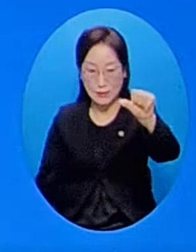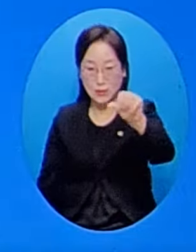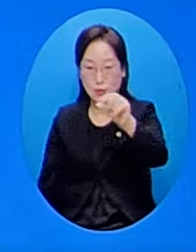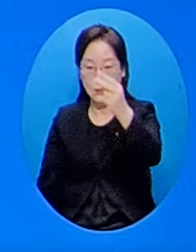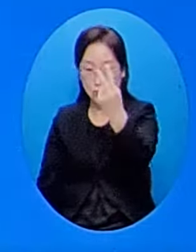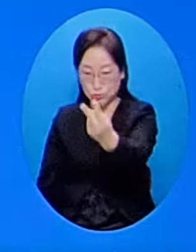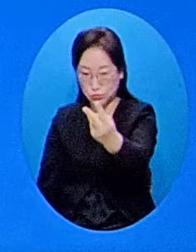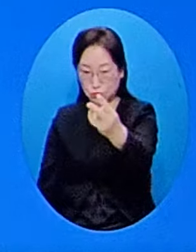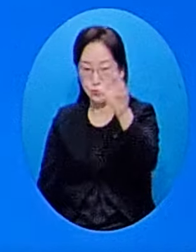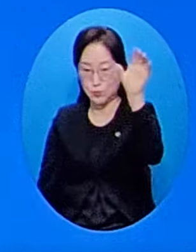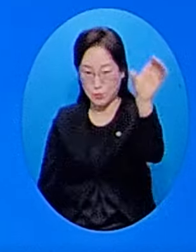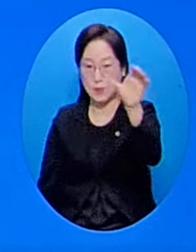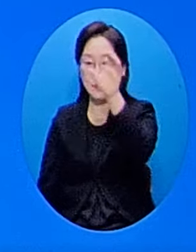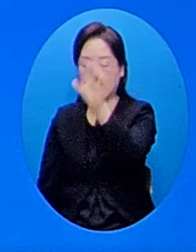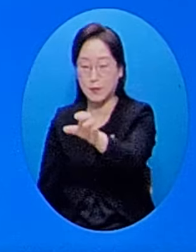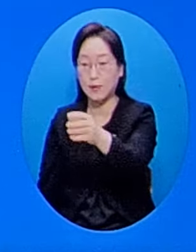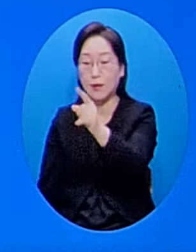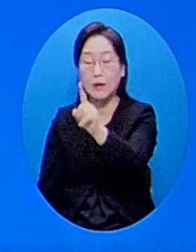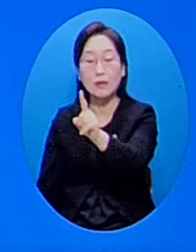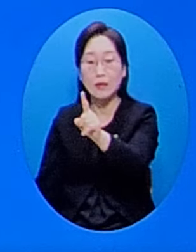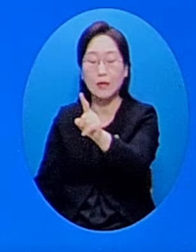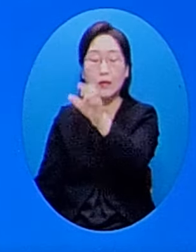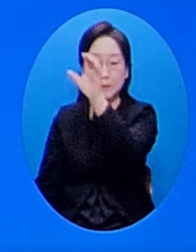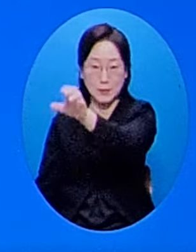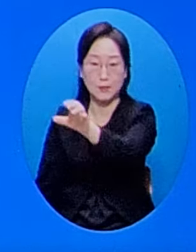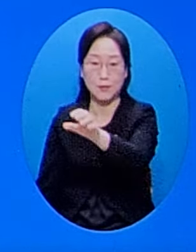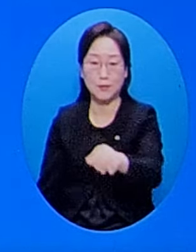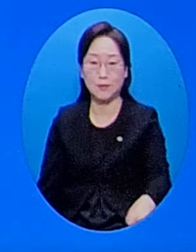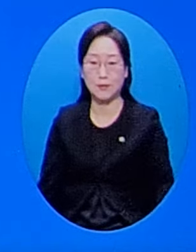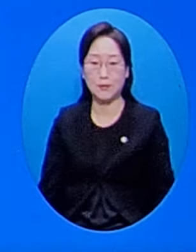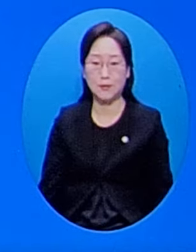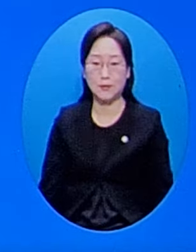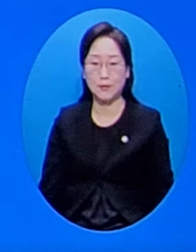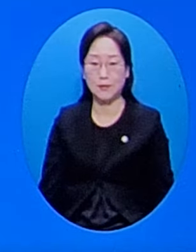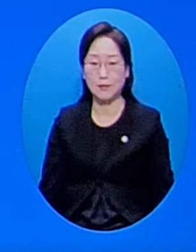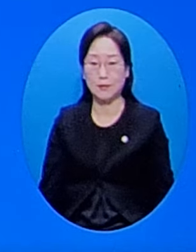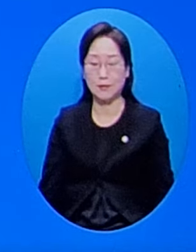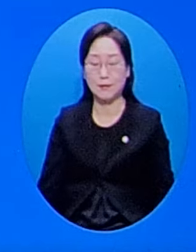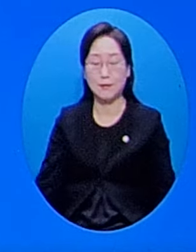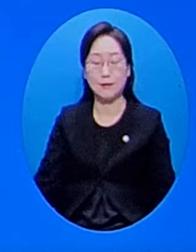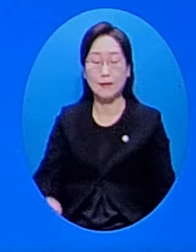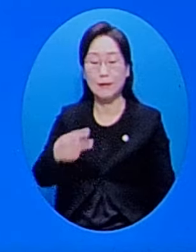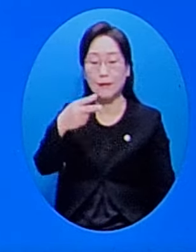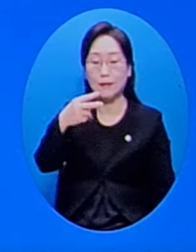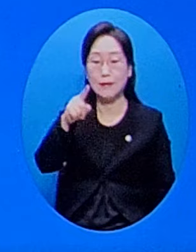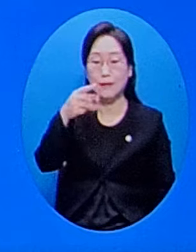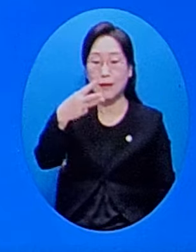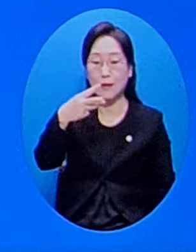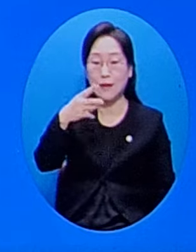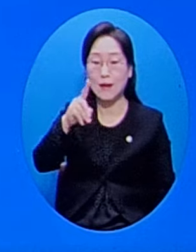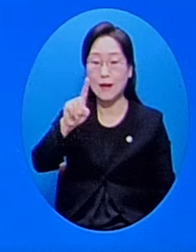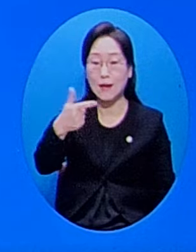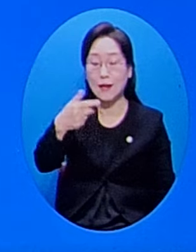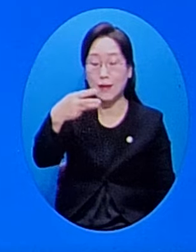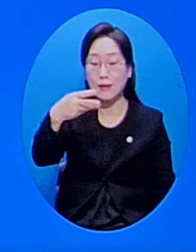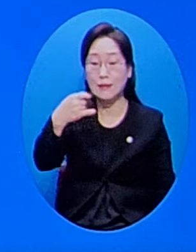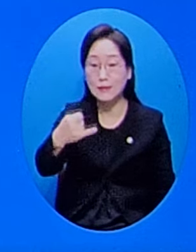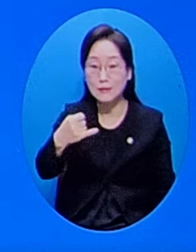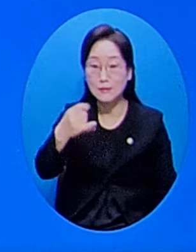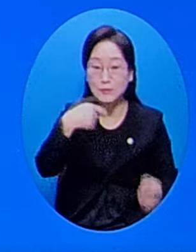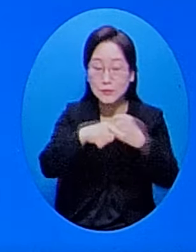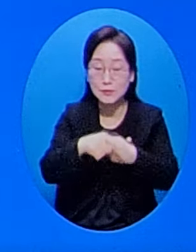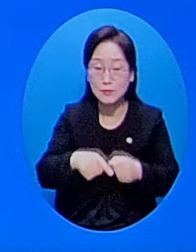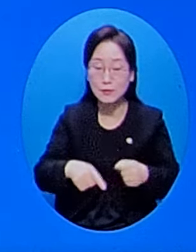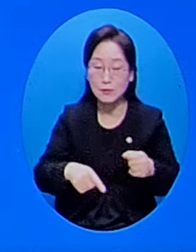한 사람에게는 두 달란트, 한 사람에게는 한 달란트를 맡겼습니다. 한 달란트는 6천